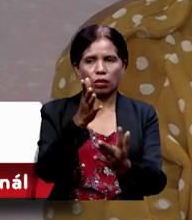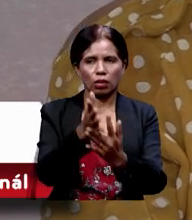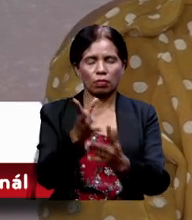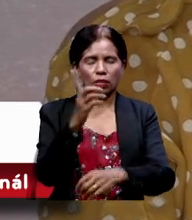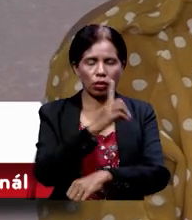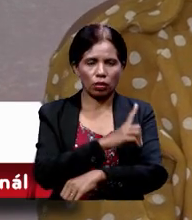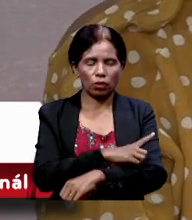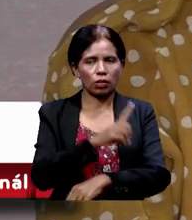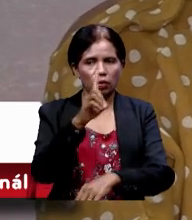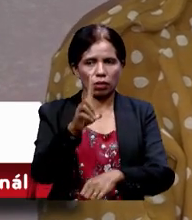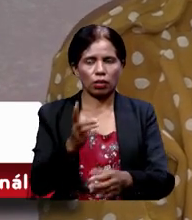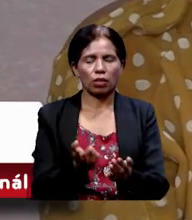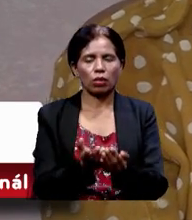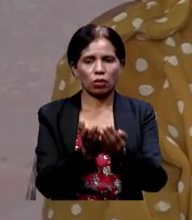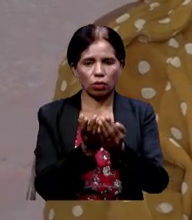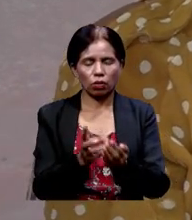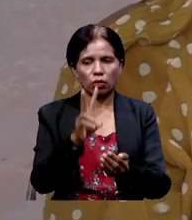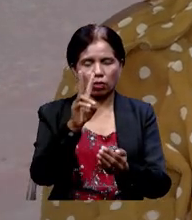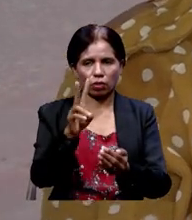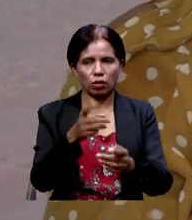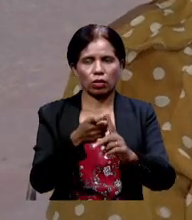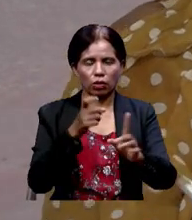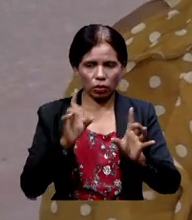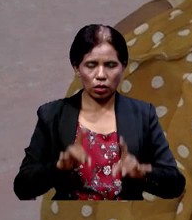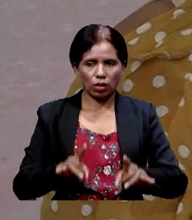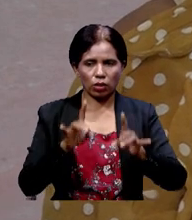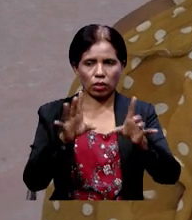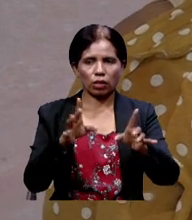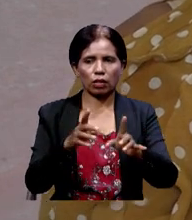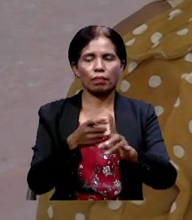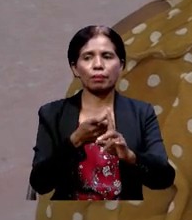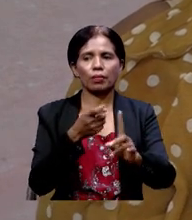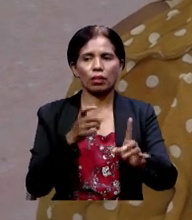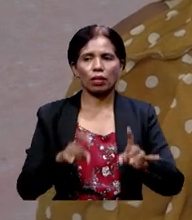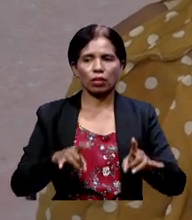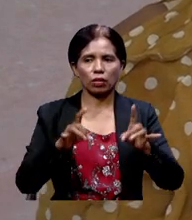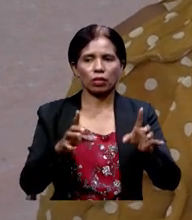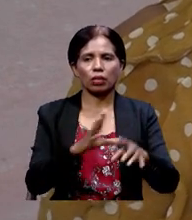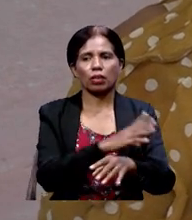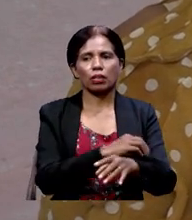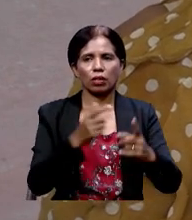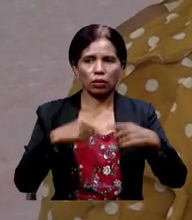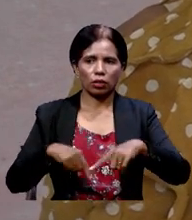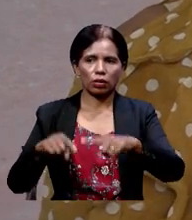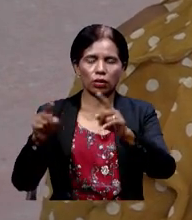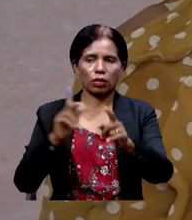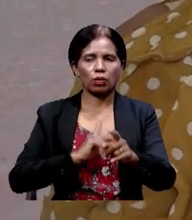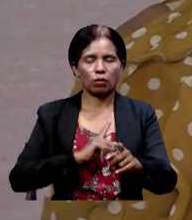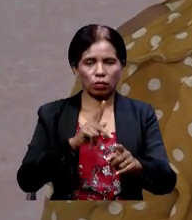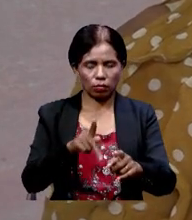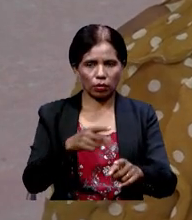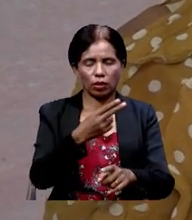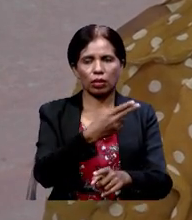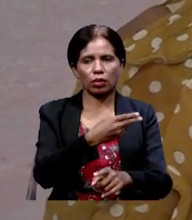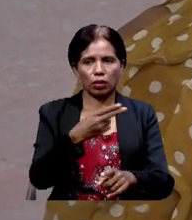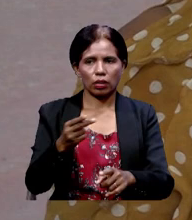di. Ro rua ne mai husi Australia, liu husi Australia, no se liu faliba i hakupa Indonesia.